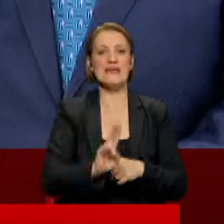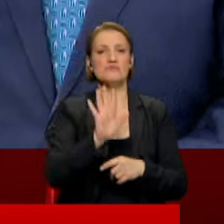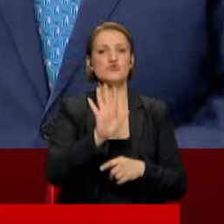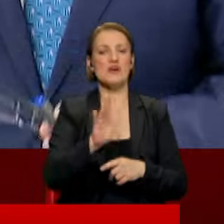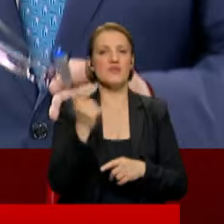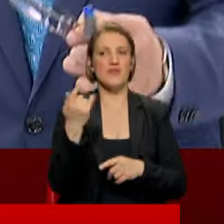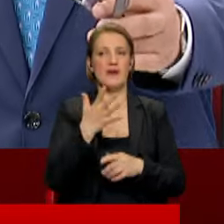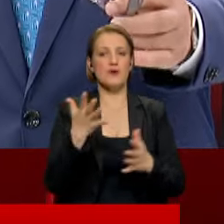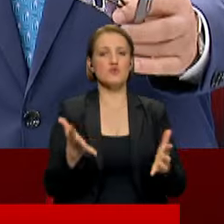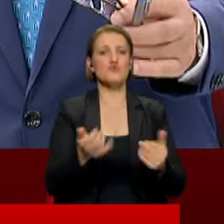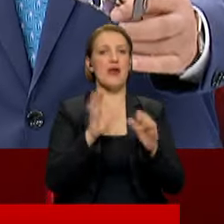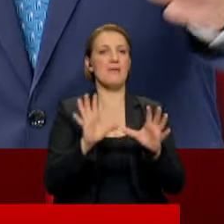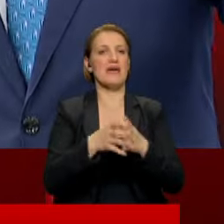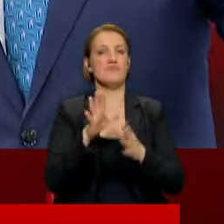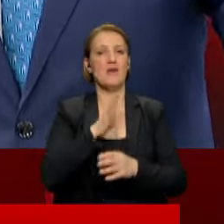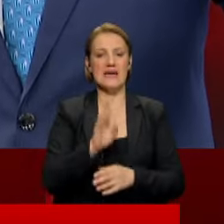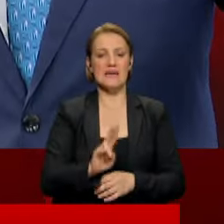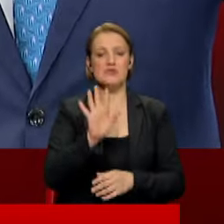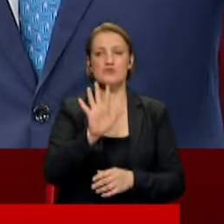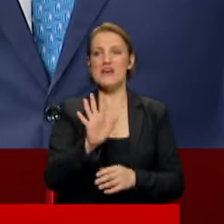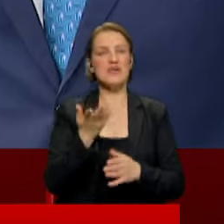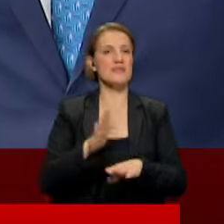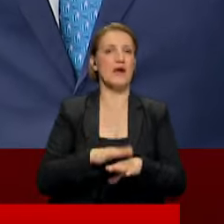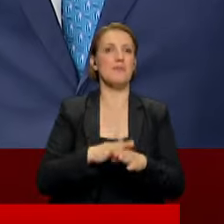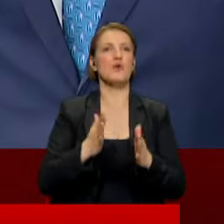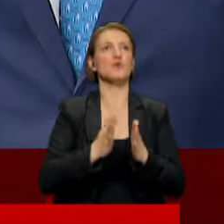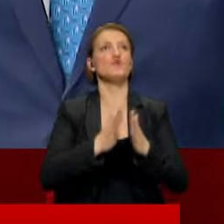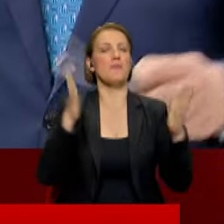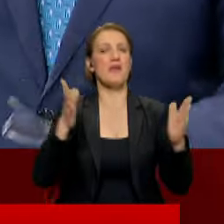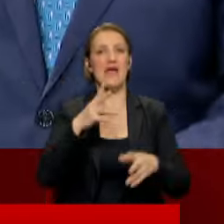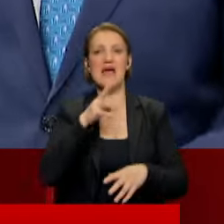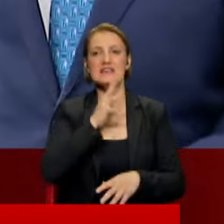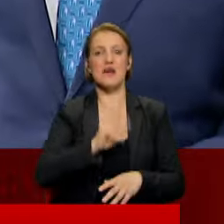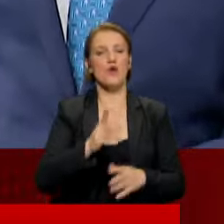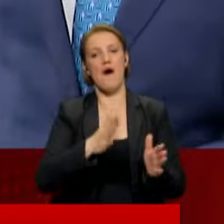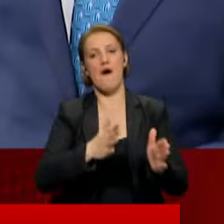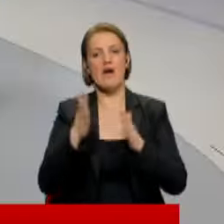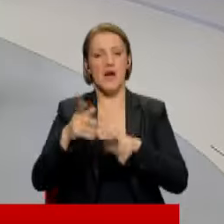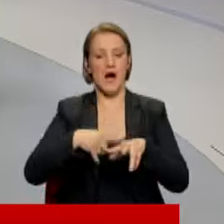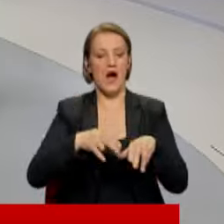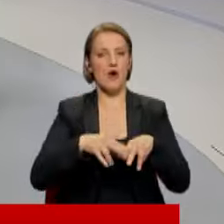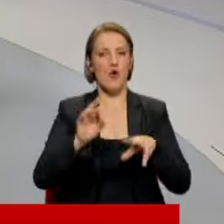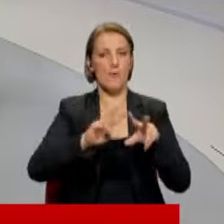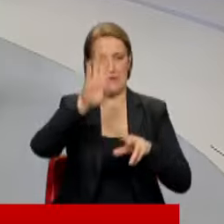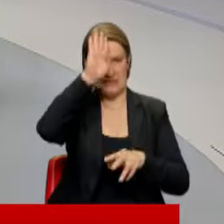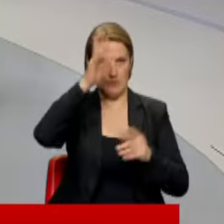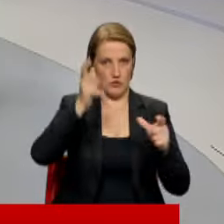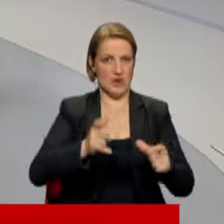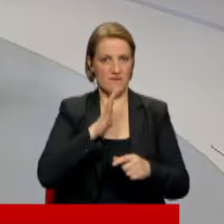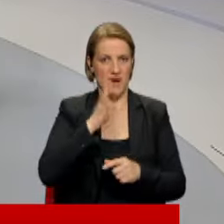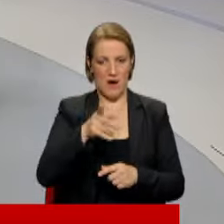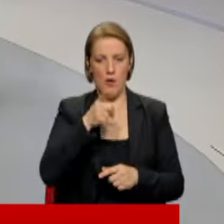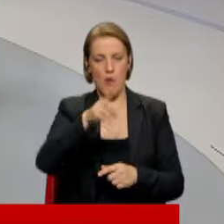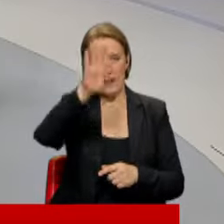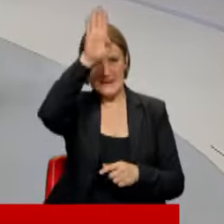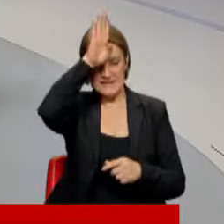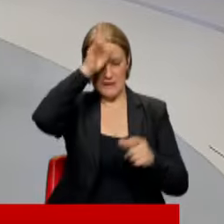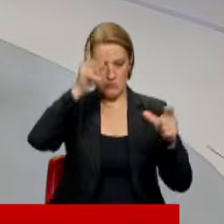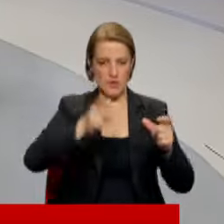tane Kurtarma Ekibi var 75 tane ne yapar koca Esenyurt'ta Ayrıca Akon var İstanbul'da Evet o da